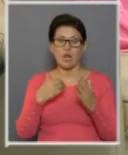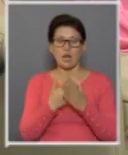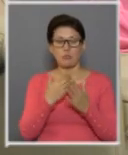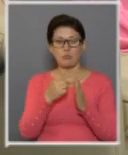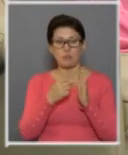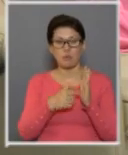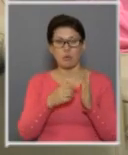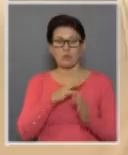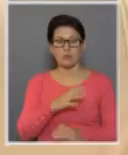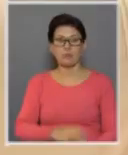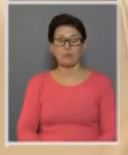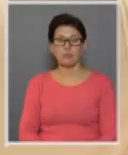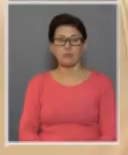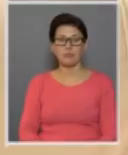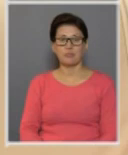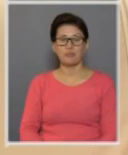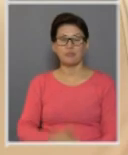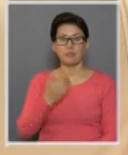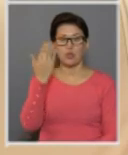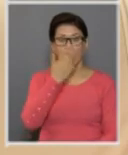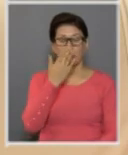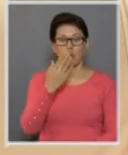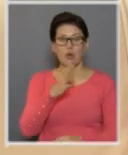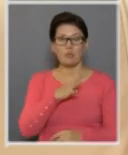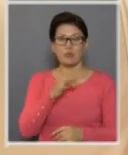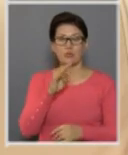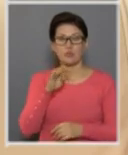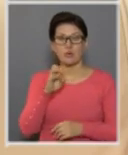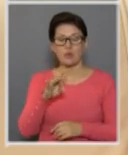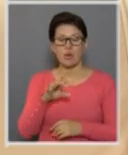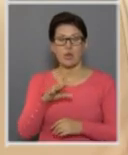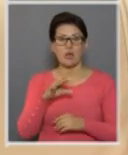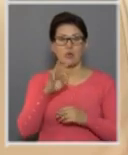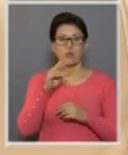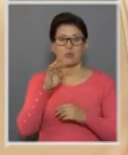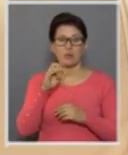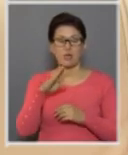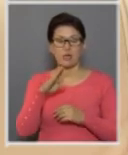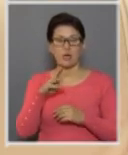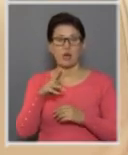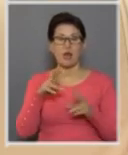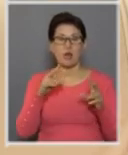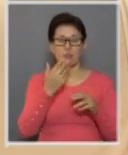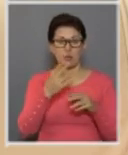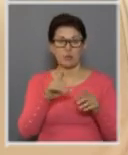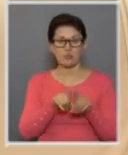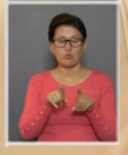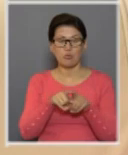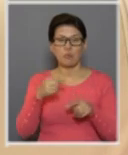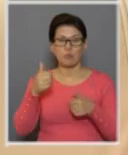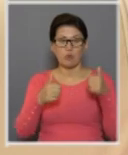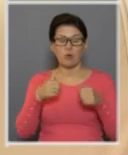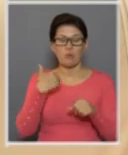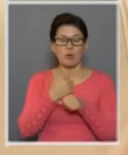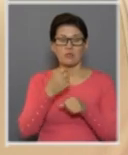бөлісіп отырсаң. Бұл киноның режиссері Хамза Көксебек. Сол ағаның кастингінен өтіп